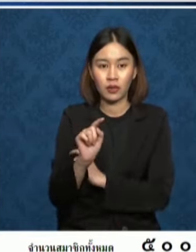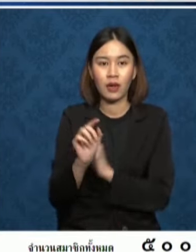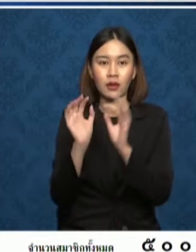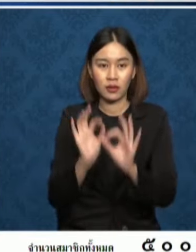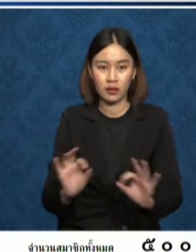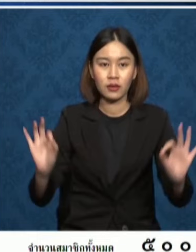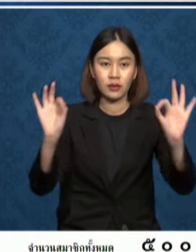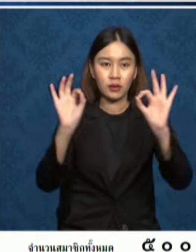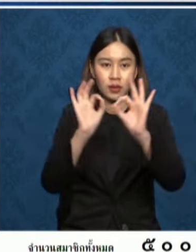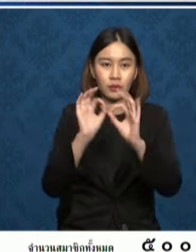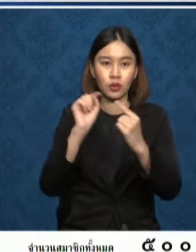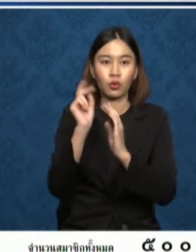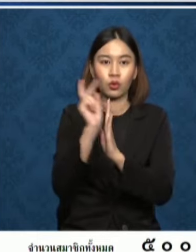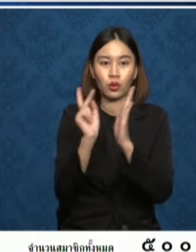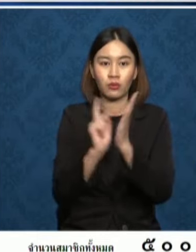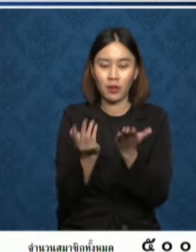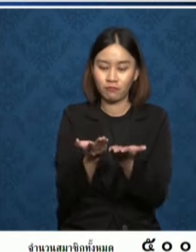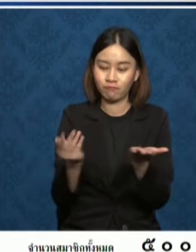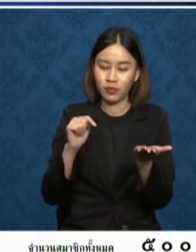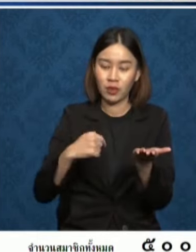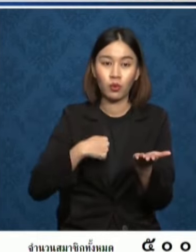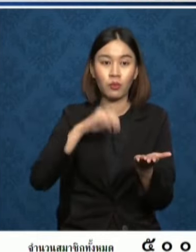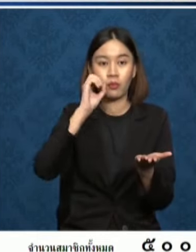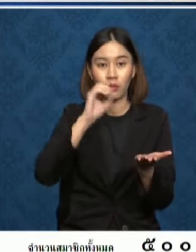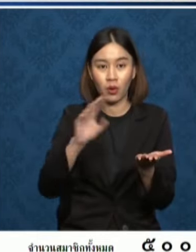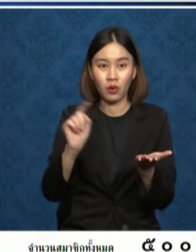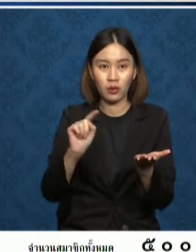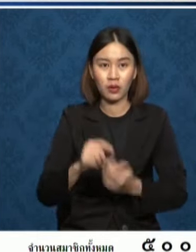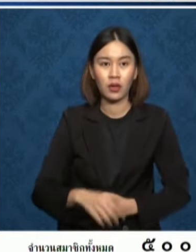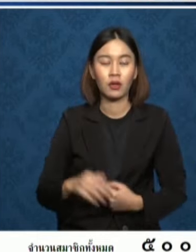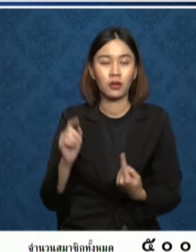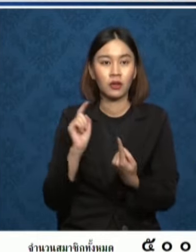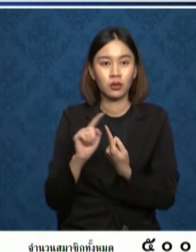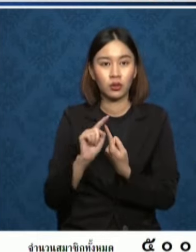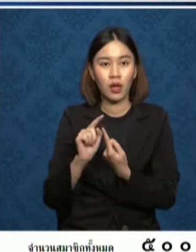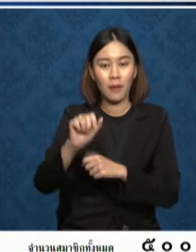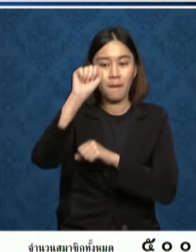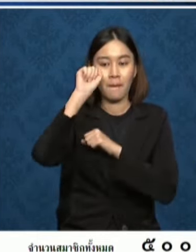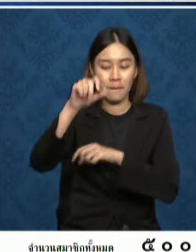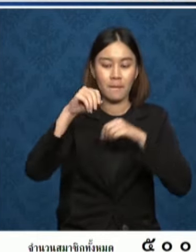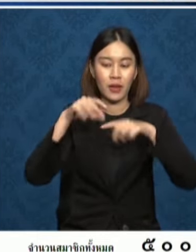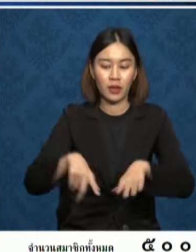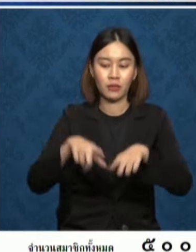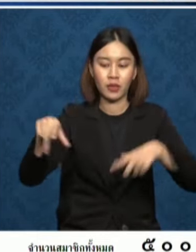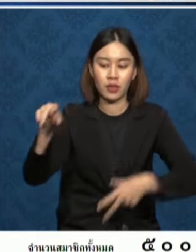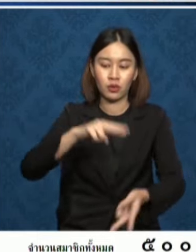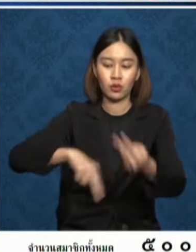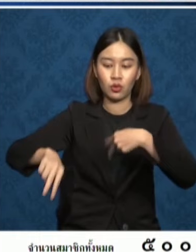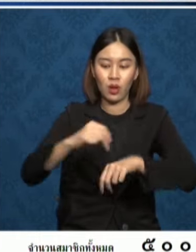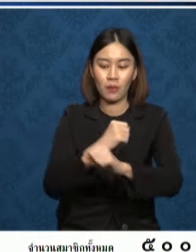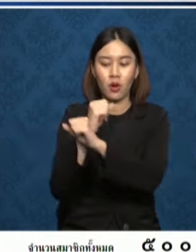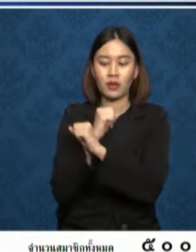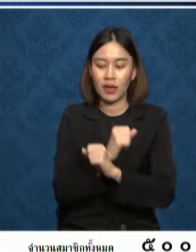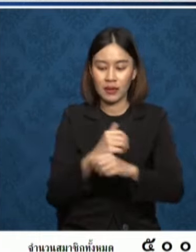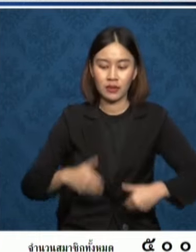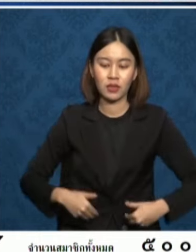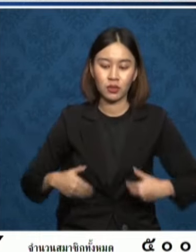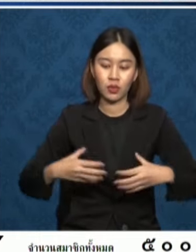สิ่งที่สำคัญที่สุดในกฎหมายฉบับนี้ที่ผมอยากจะย้ำก็คือการประกาศเขตพื้นที่คุ้มครองวิถีชีวิตกลุ่ม